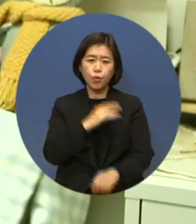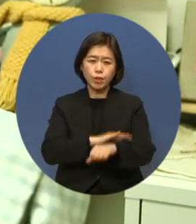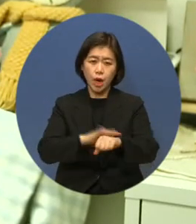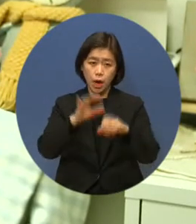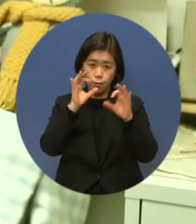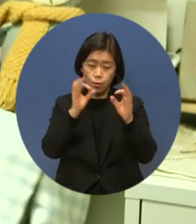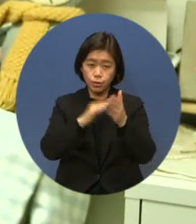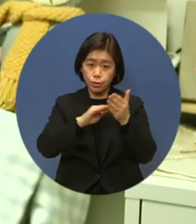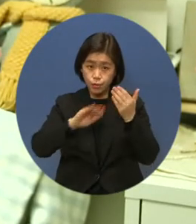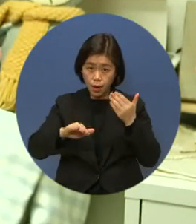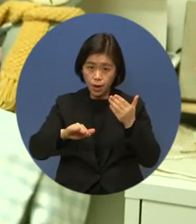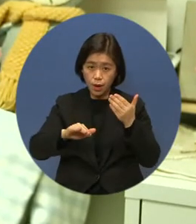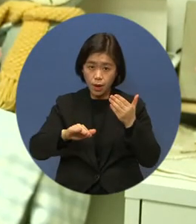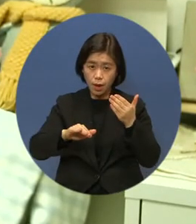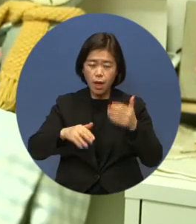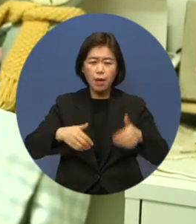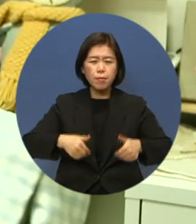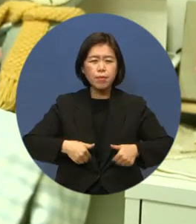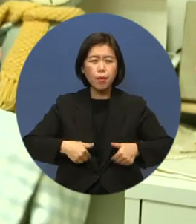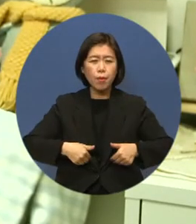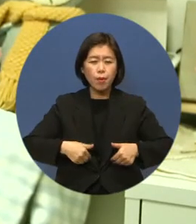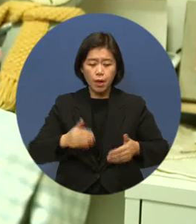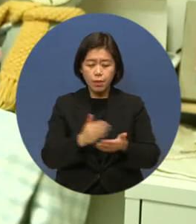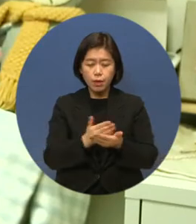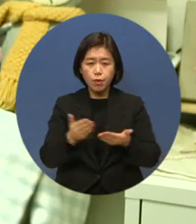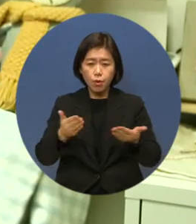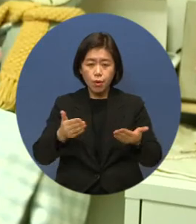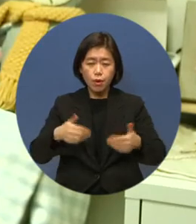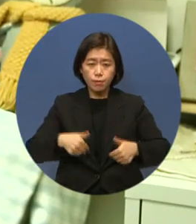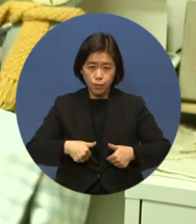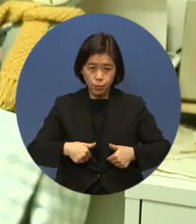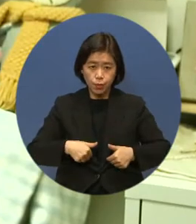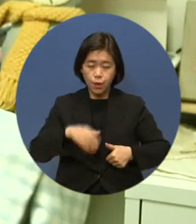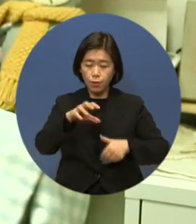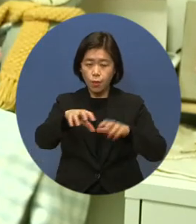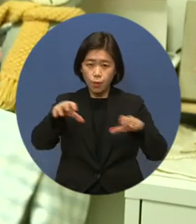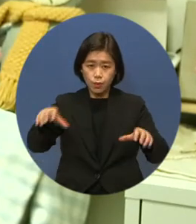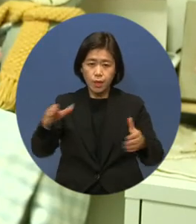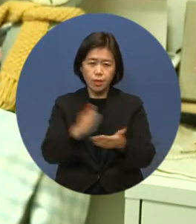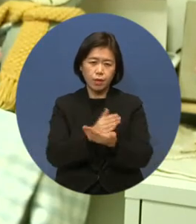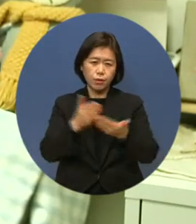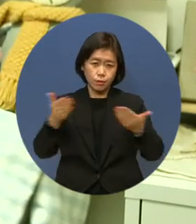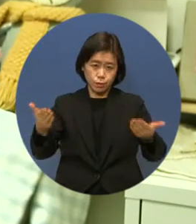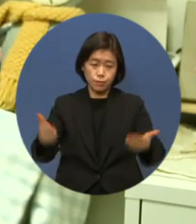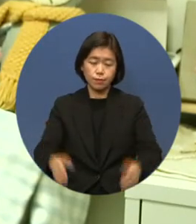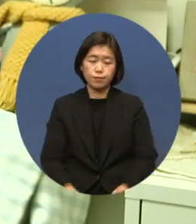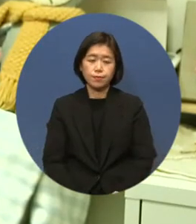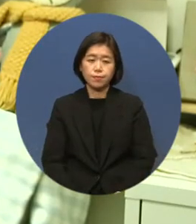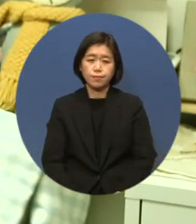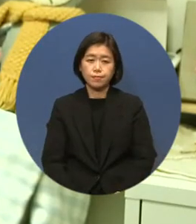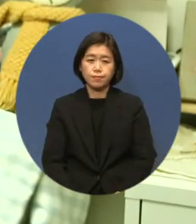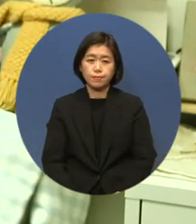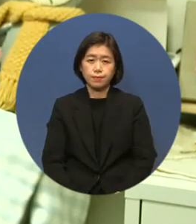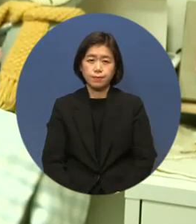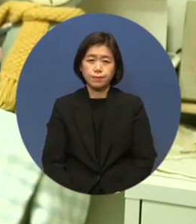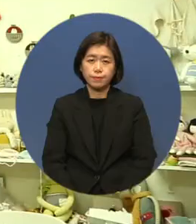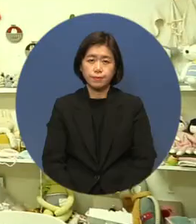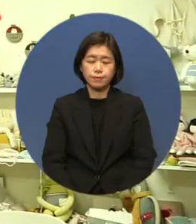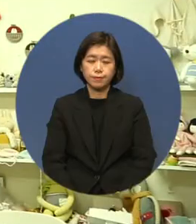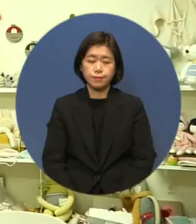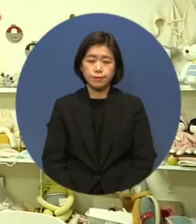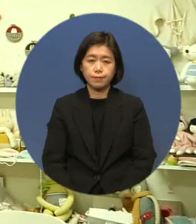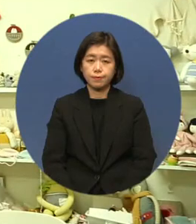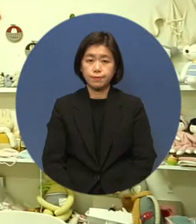곳에 맹학교회나 이제 점자 도서관 혹은 장애인 복지관 등에 기증을 하게 됩니다.